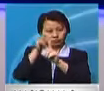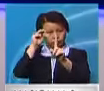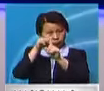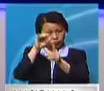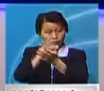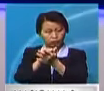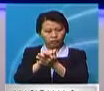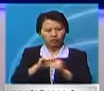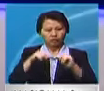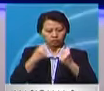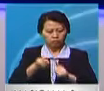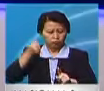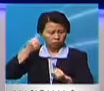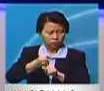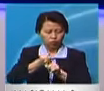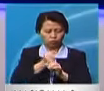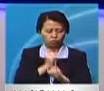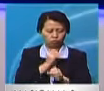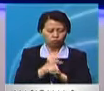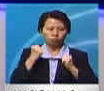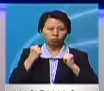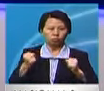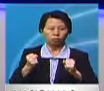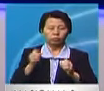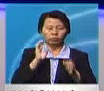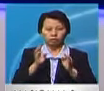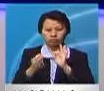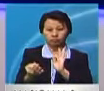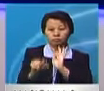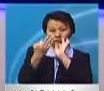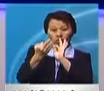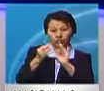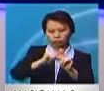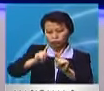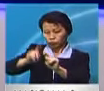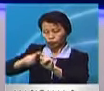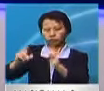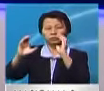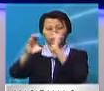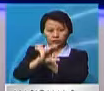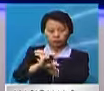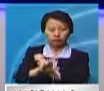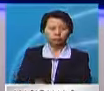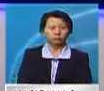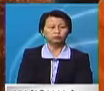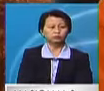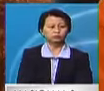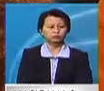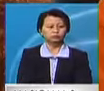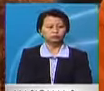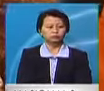itu, setiap jentera yang dikerah akan berusaha lebih kuat walaupun menghadapi pelbagai cabaran.